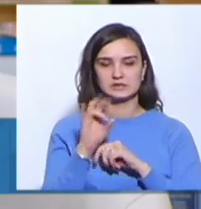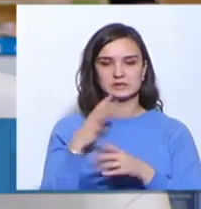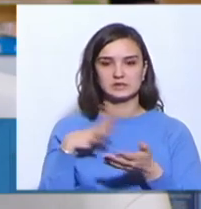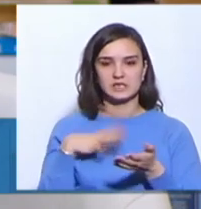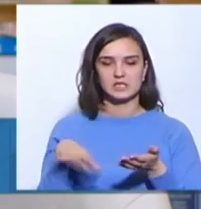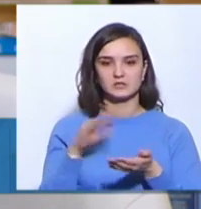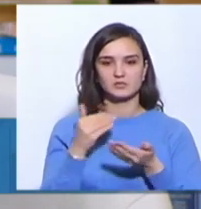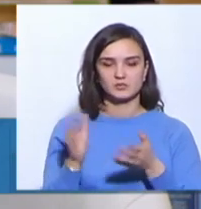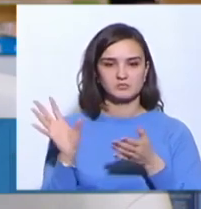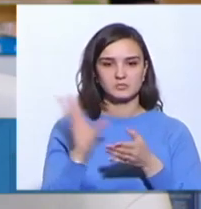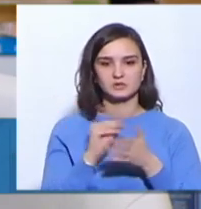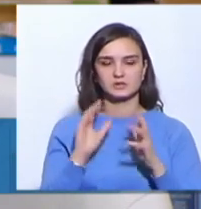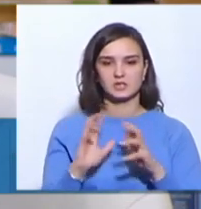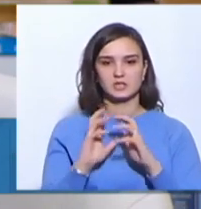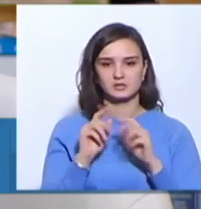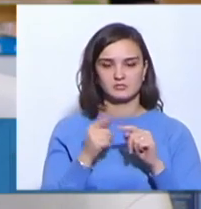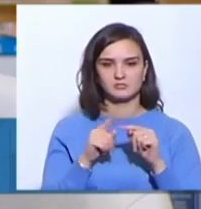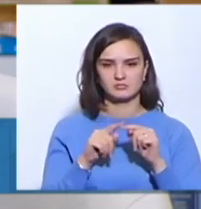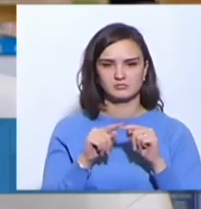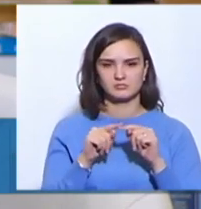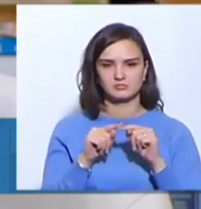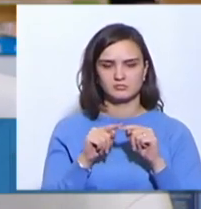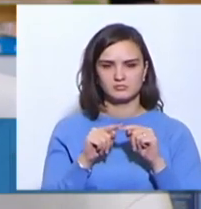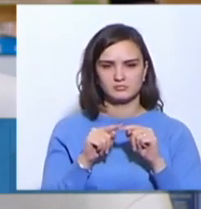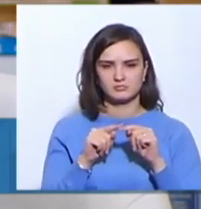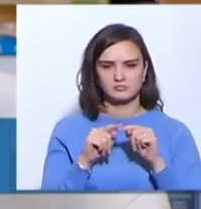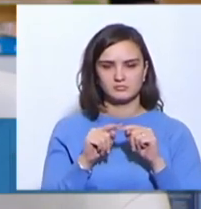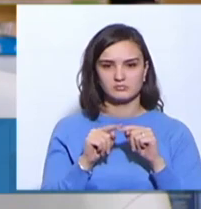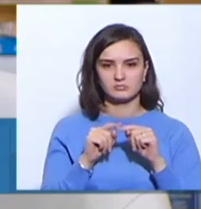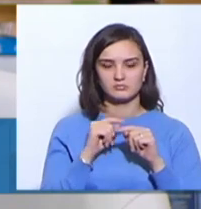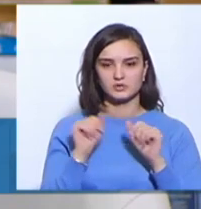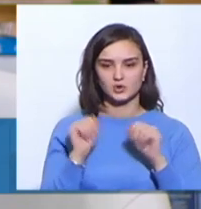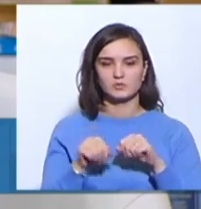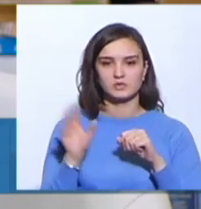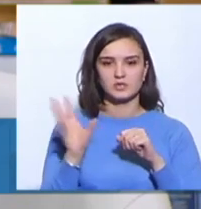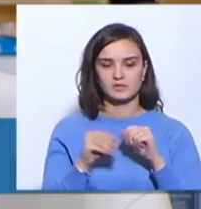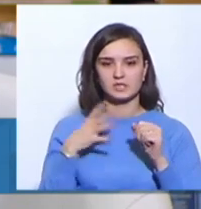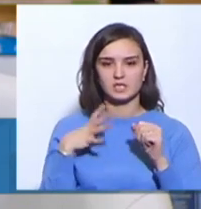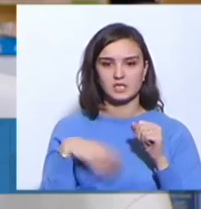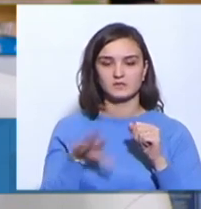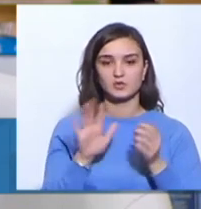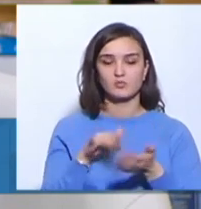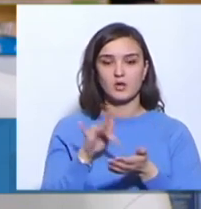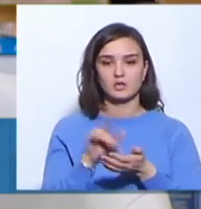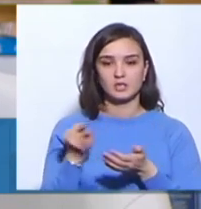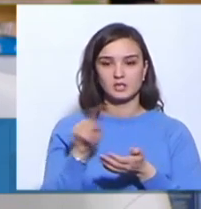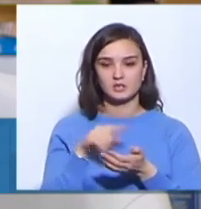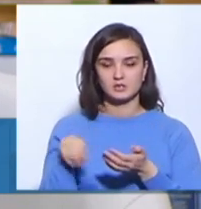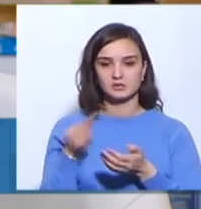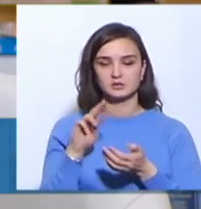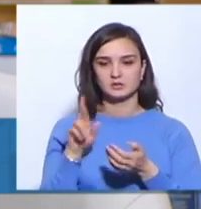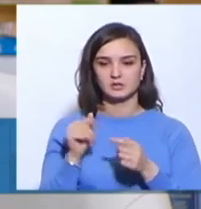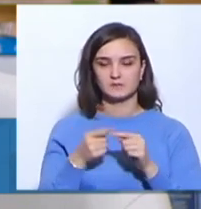საქართველოს მთელს ტერიტორიაზე, საქართველოს სკრინინგის სარგებლობა შეუძლია ყველა საქართველოს მოქალაქეს